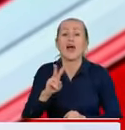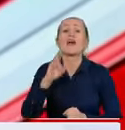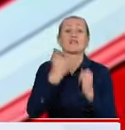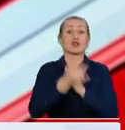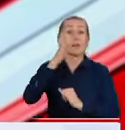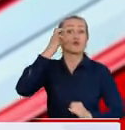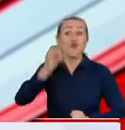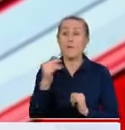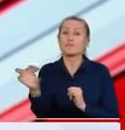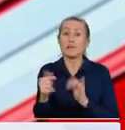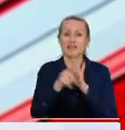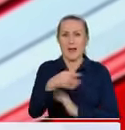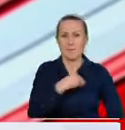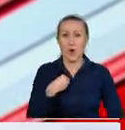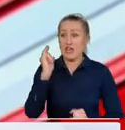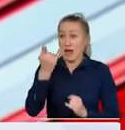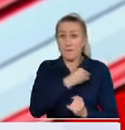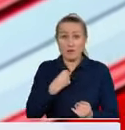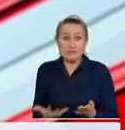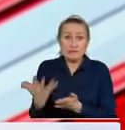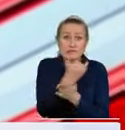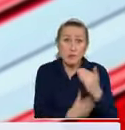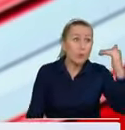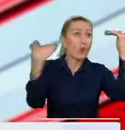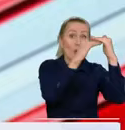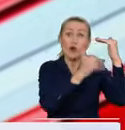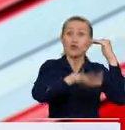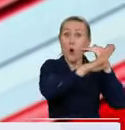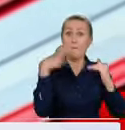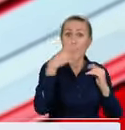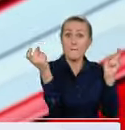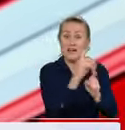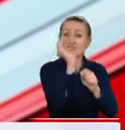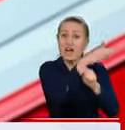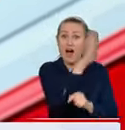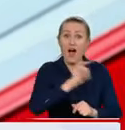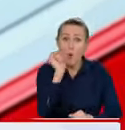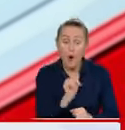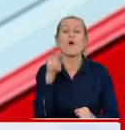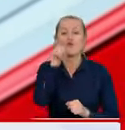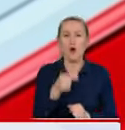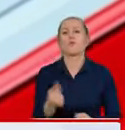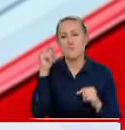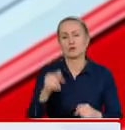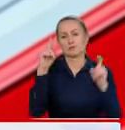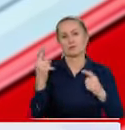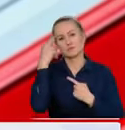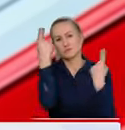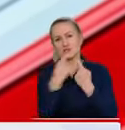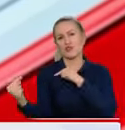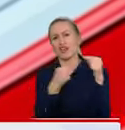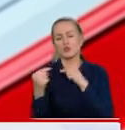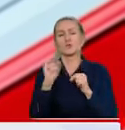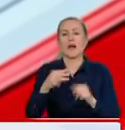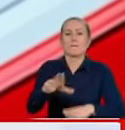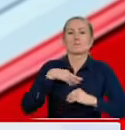Polaków. Wtedy, kiedy Polacy będą zarabiali tyle, ile zarabia się w bogatych krajach na zachodzie Europy. Wtedy powinniśmy zacząć dyskusję o przyjęciu euro.